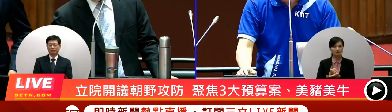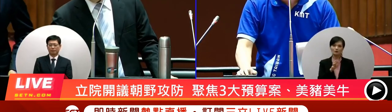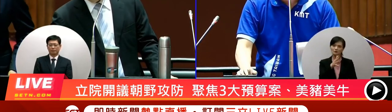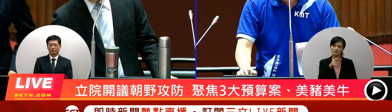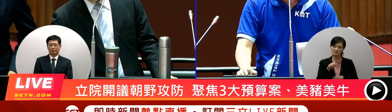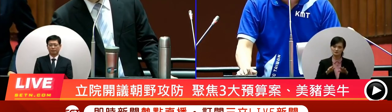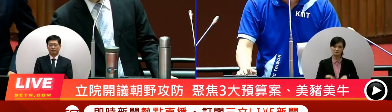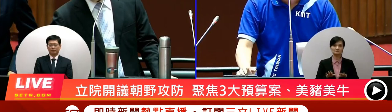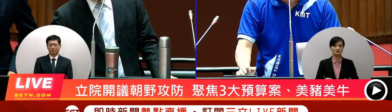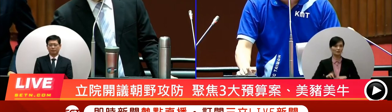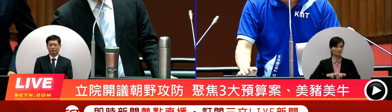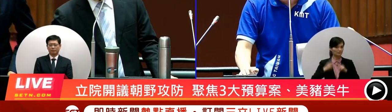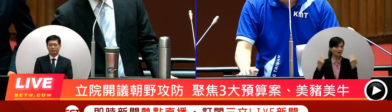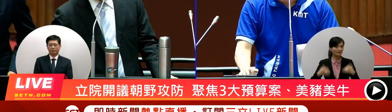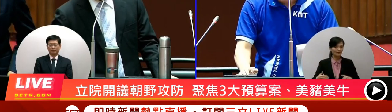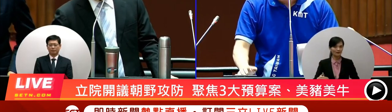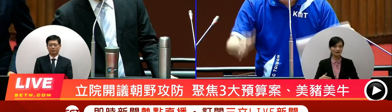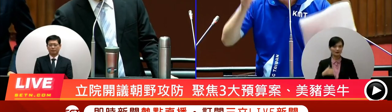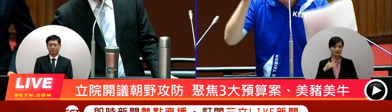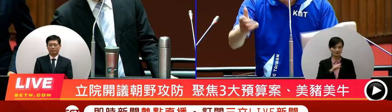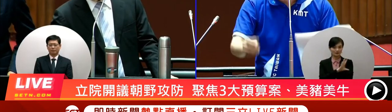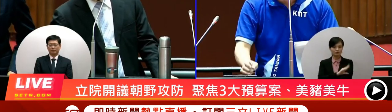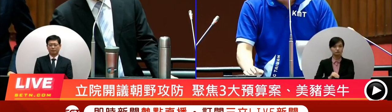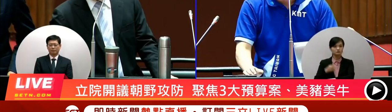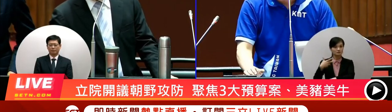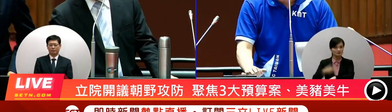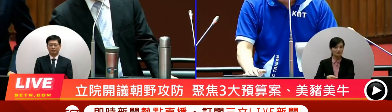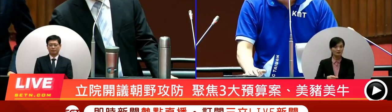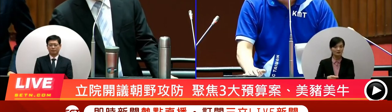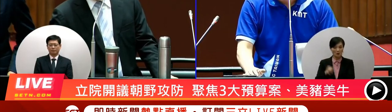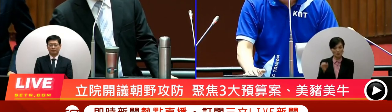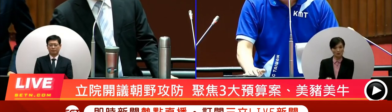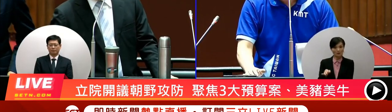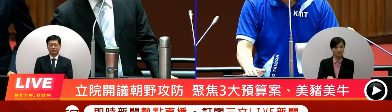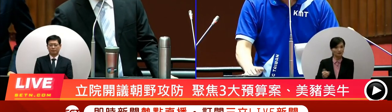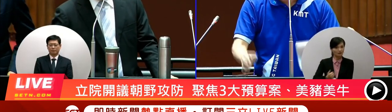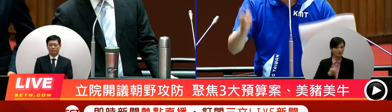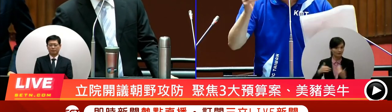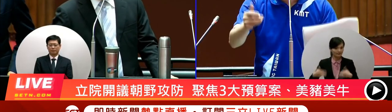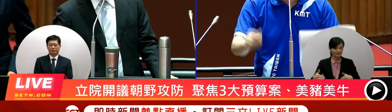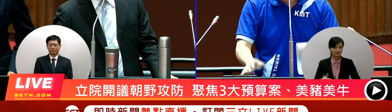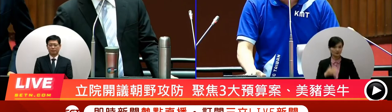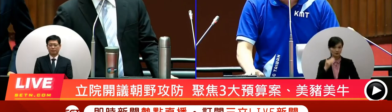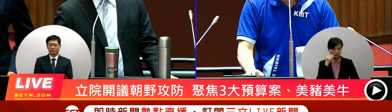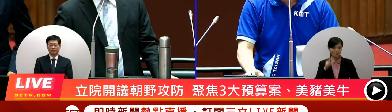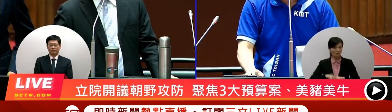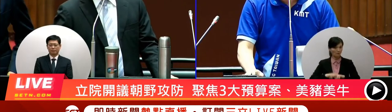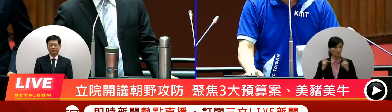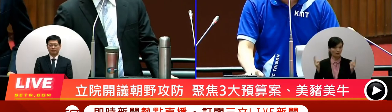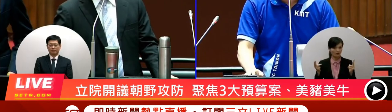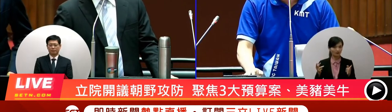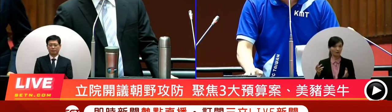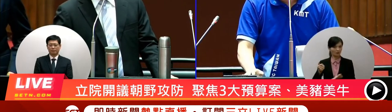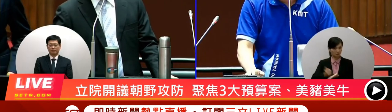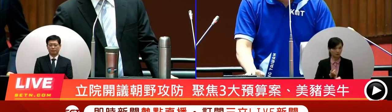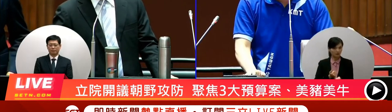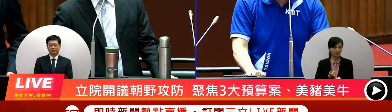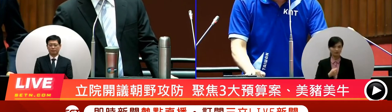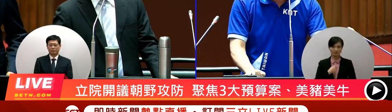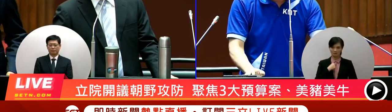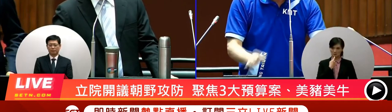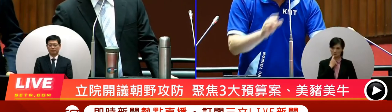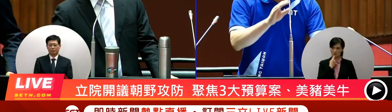放含瘦肉精的美猪进口，更便宜的美猪还没进来。如果进来以后， 预估啊，学者